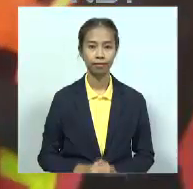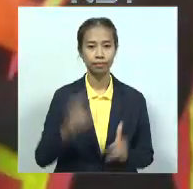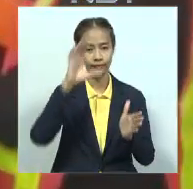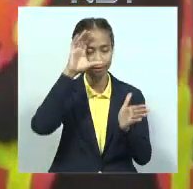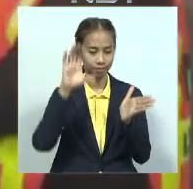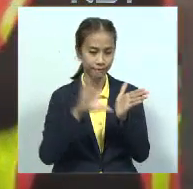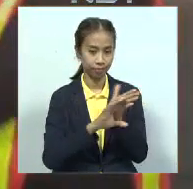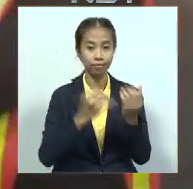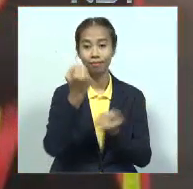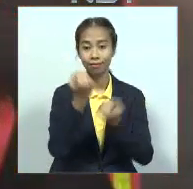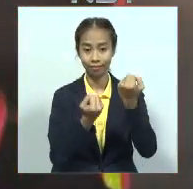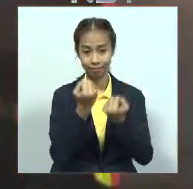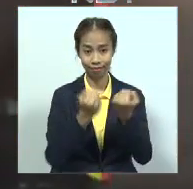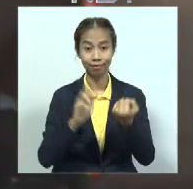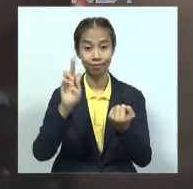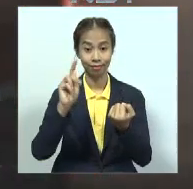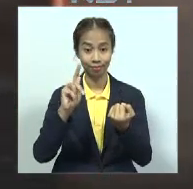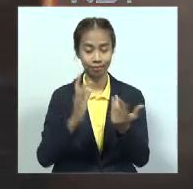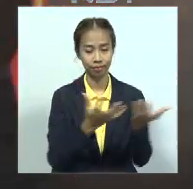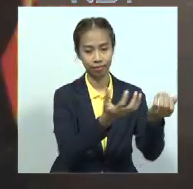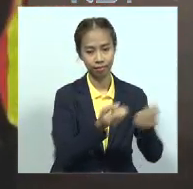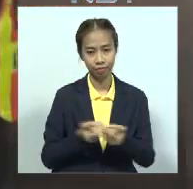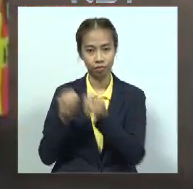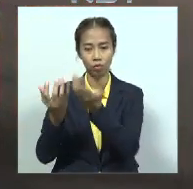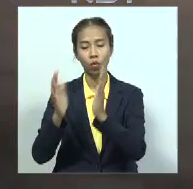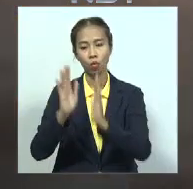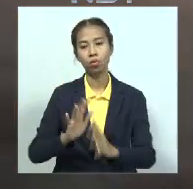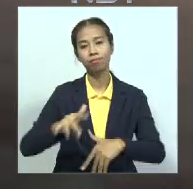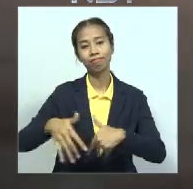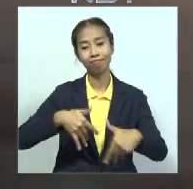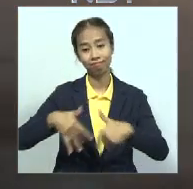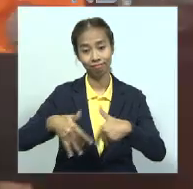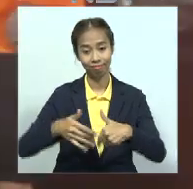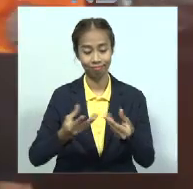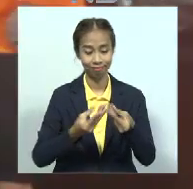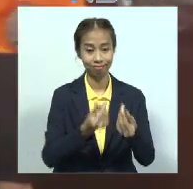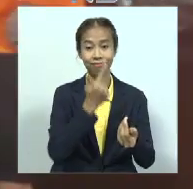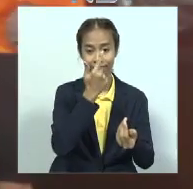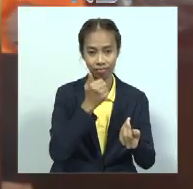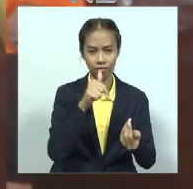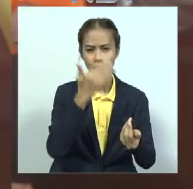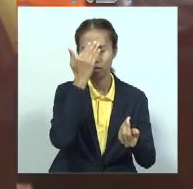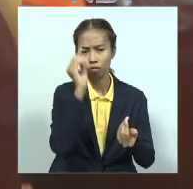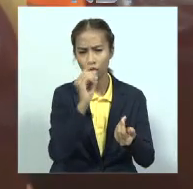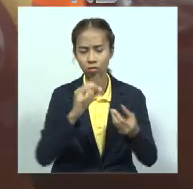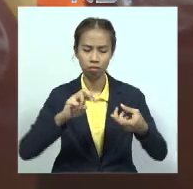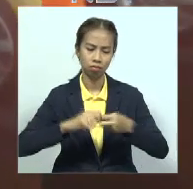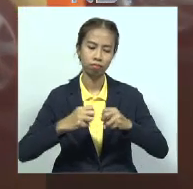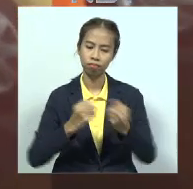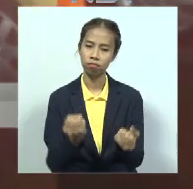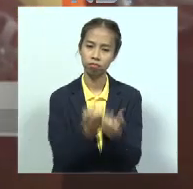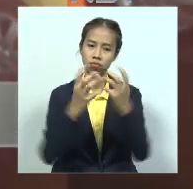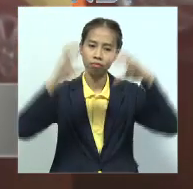าพของรถเทศกิจที่รับส่งประชาชนในย่านประชาสงเคราะห์รัชดาภิเษกดินแดงหลังได้รับผลกระทบจากสถานการณ์ฝน